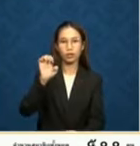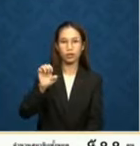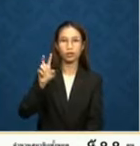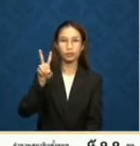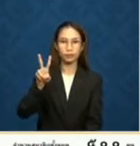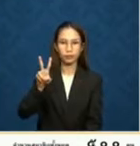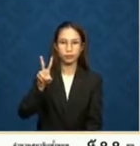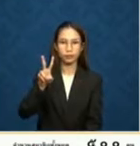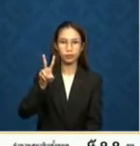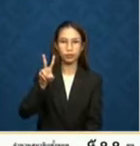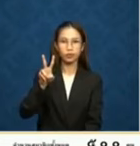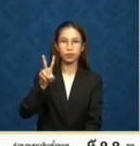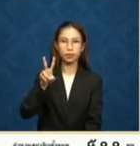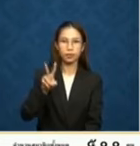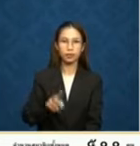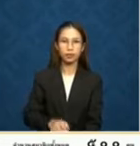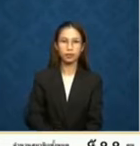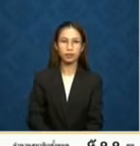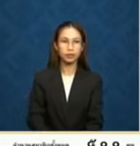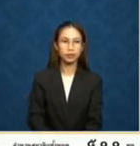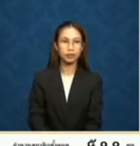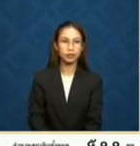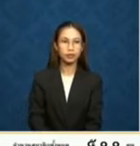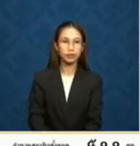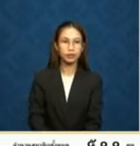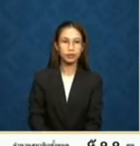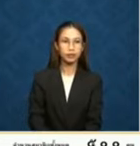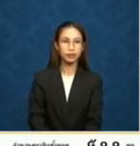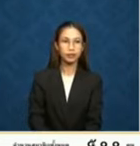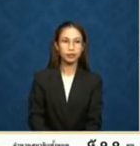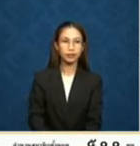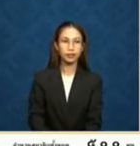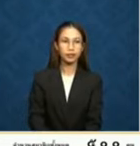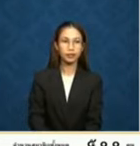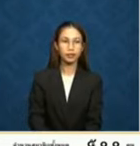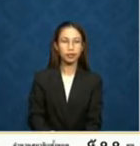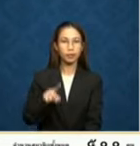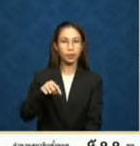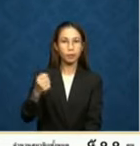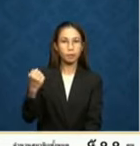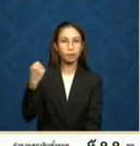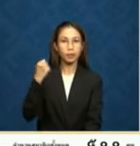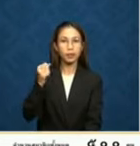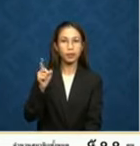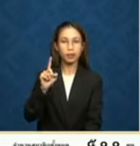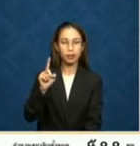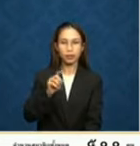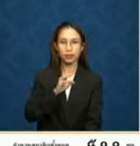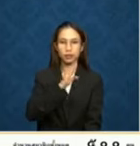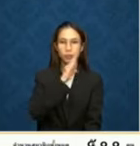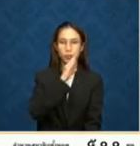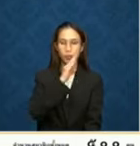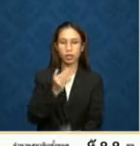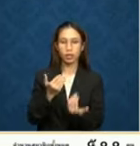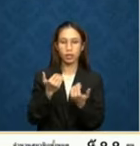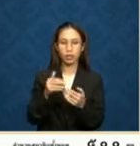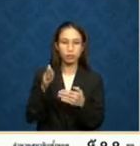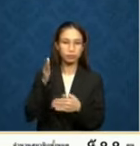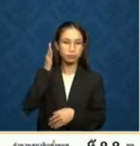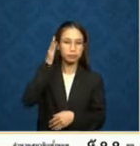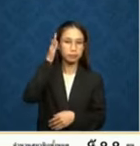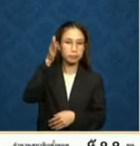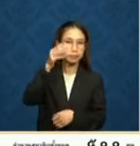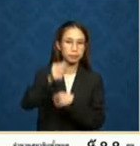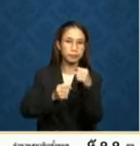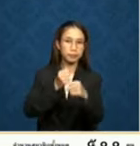ซึการเตรียมคามพ้อมตรงนี้ก็มีความมนใจนะครับว่าในระยะเวลาต่อจากนี้ไปอก 5 ปี